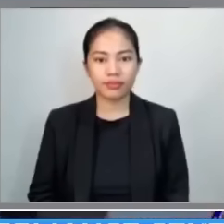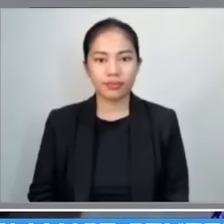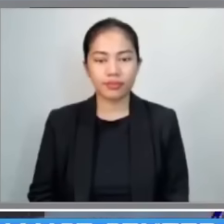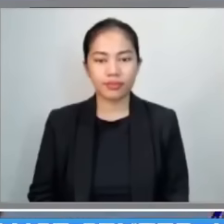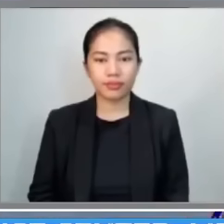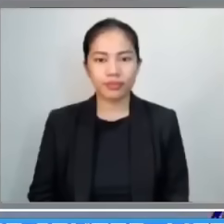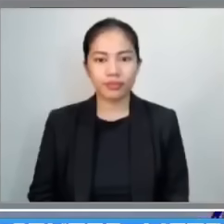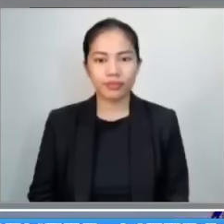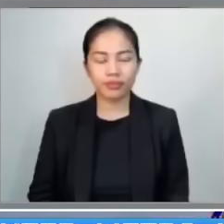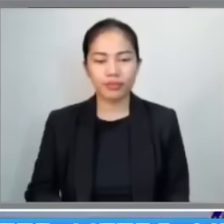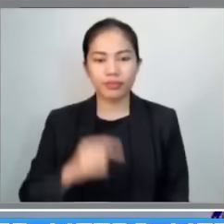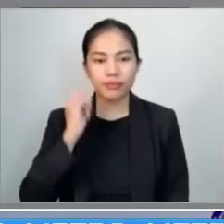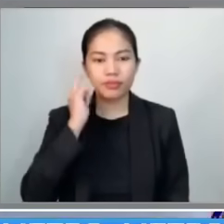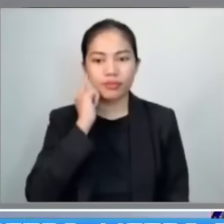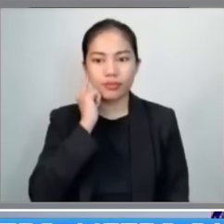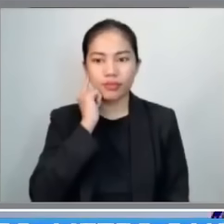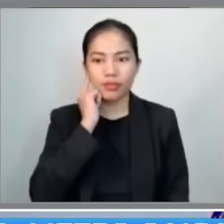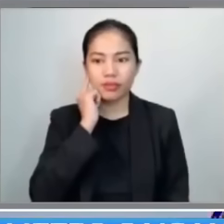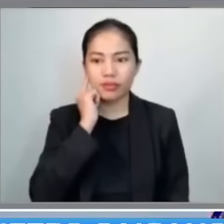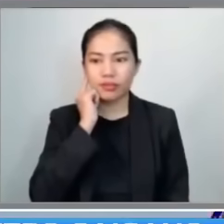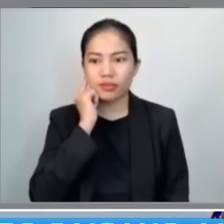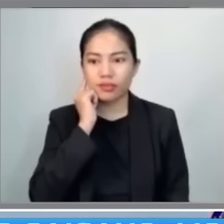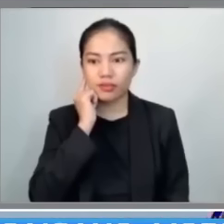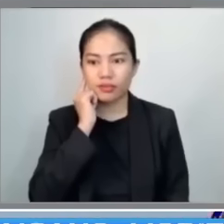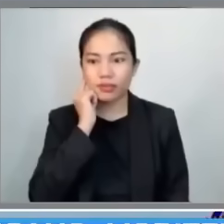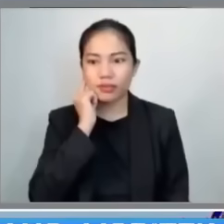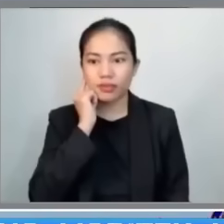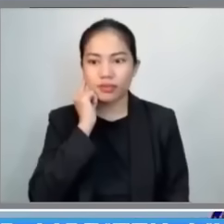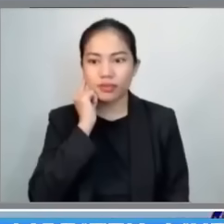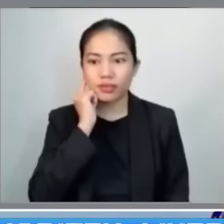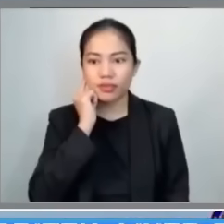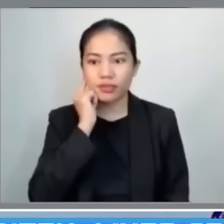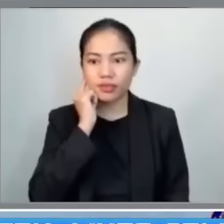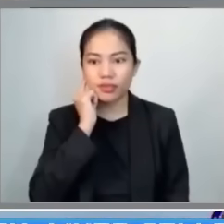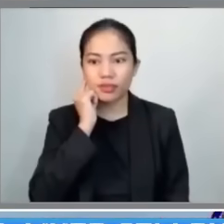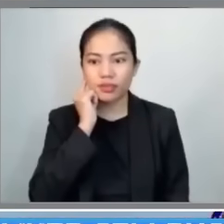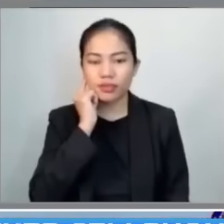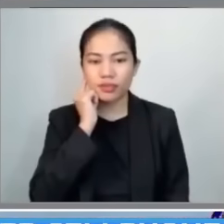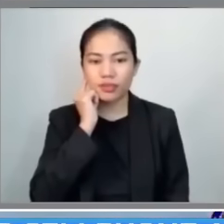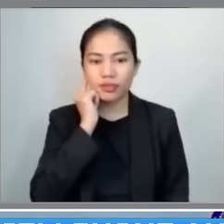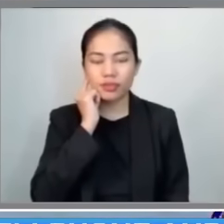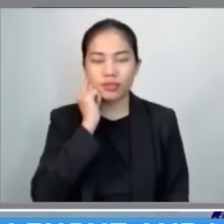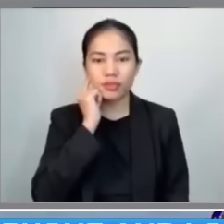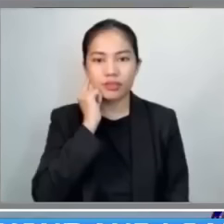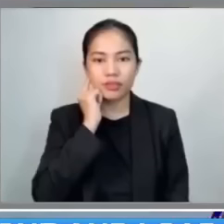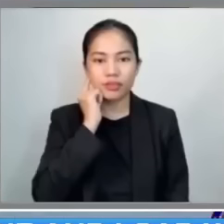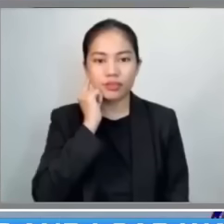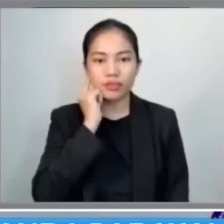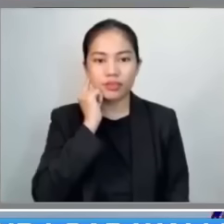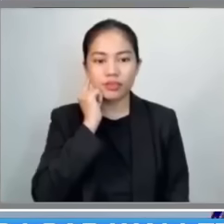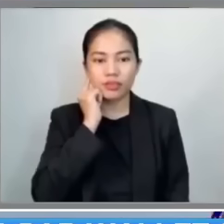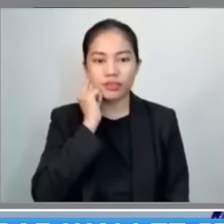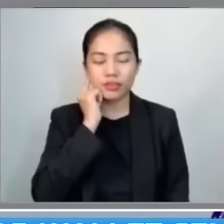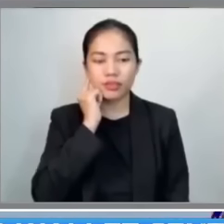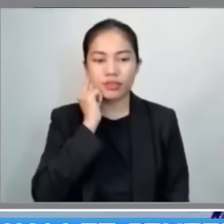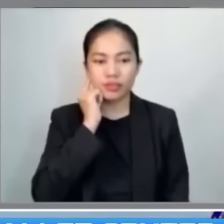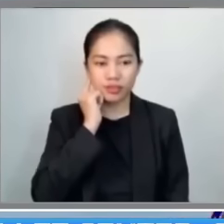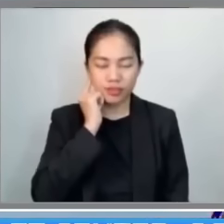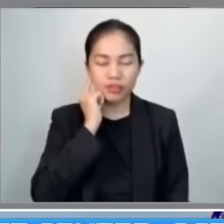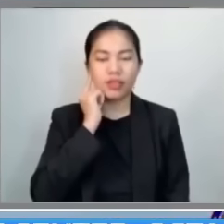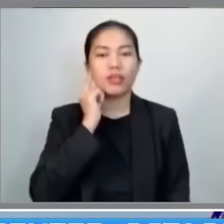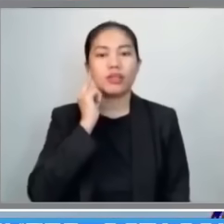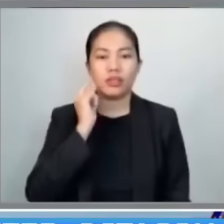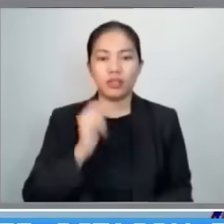nitong barko ng Pilipinas namataan din mula rito ang isang Chinese fret na bumuntot sa mga us ship sa distansyang